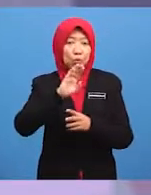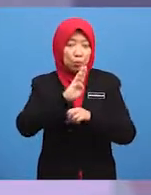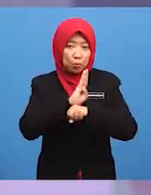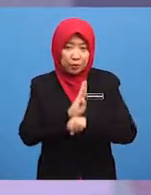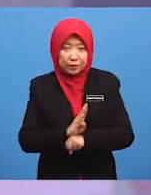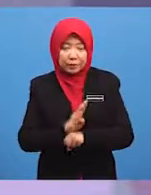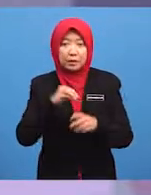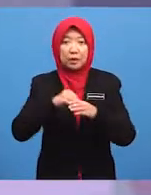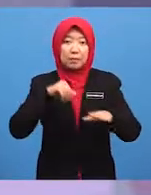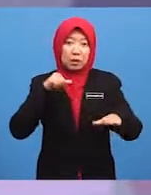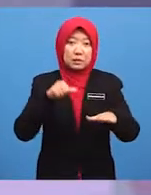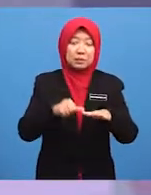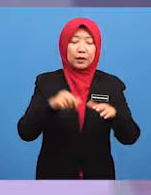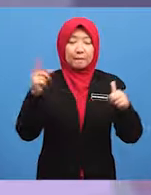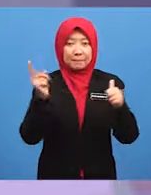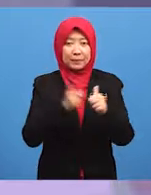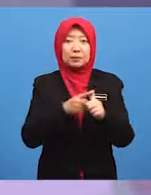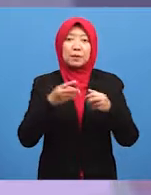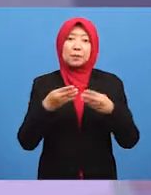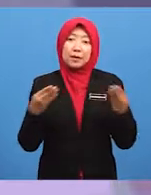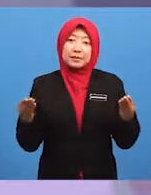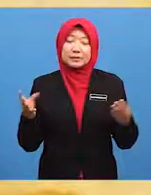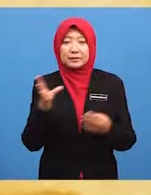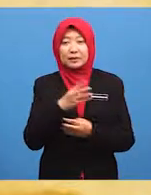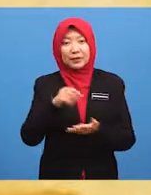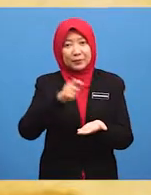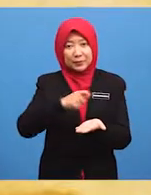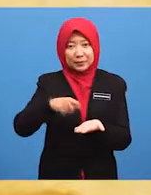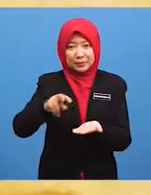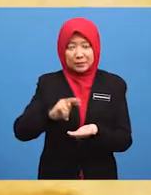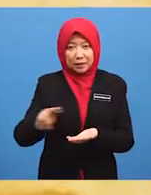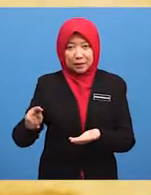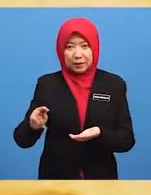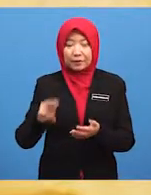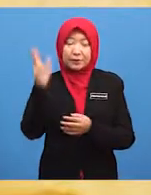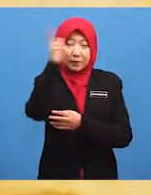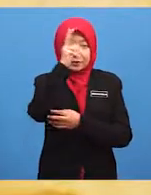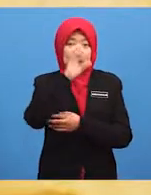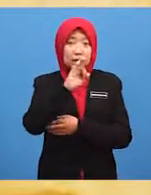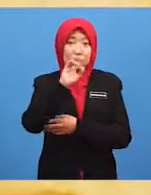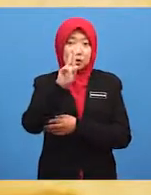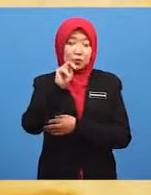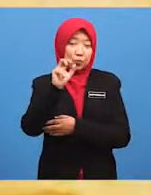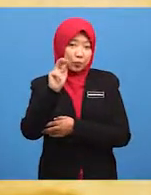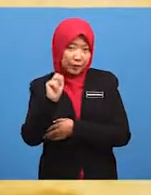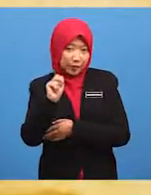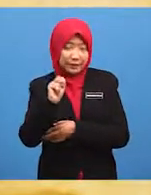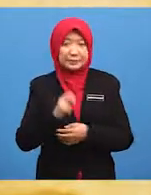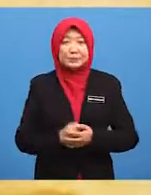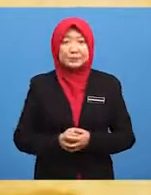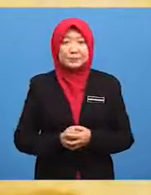dalam aspek yang pertama, bahasa dan tulisan. Kerajaan Funan. Masyarakat Kerajaan